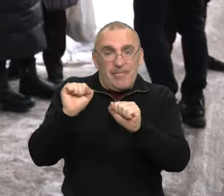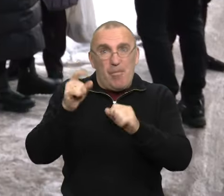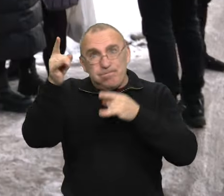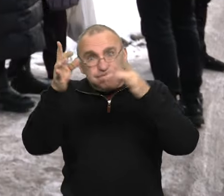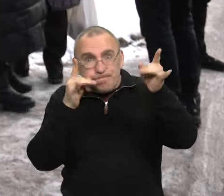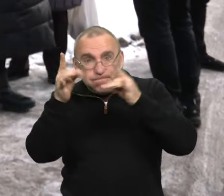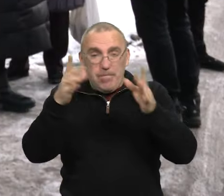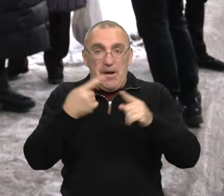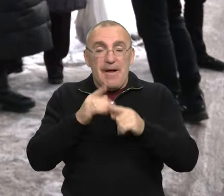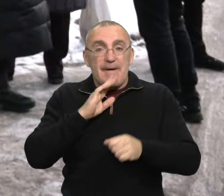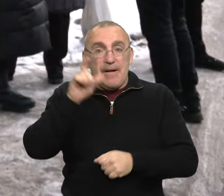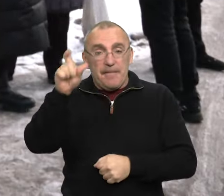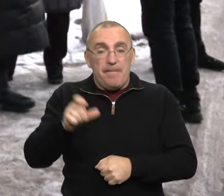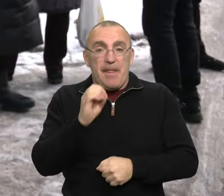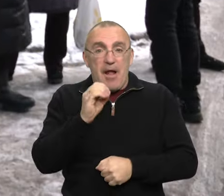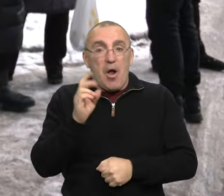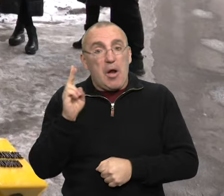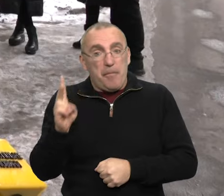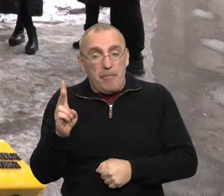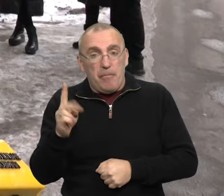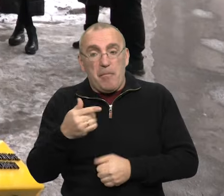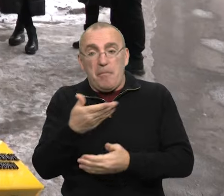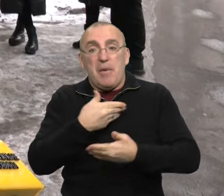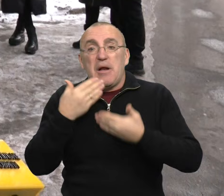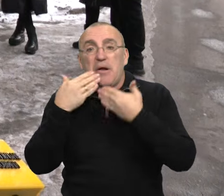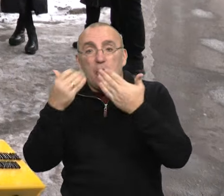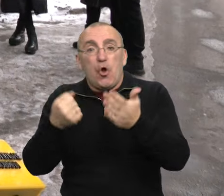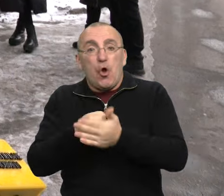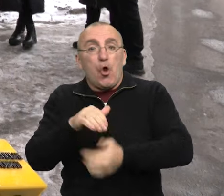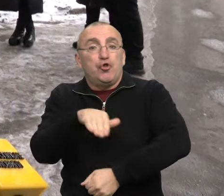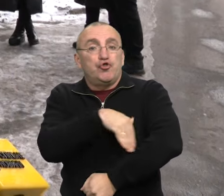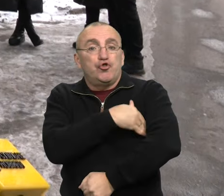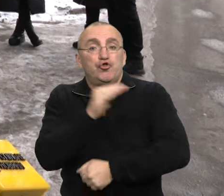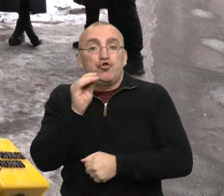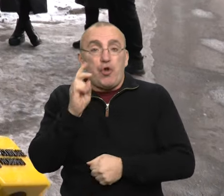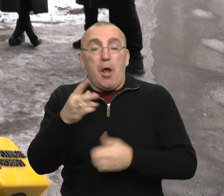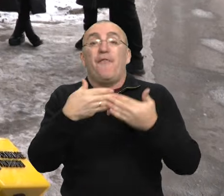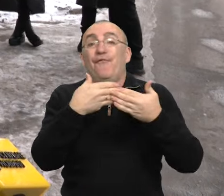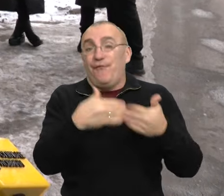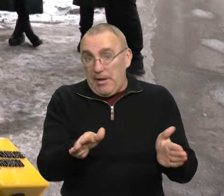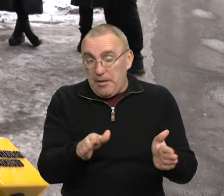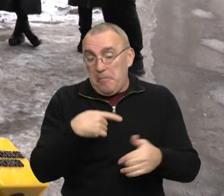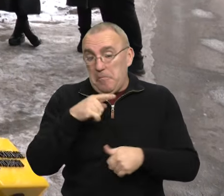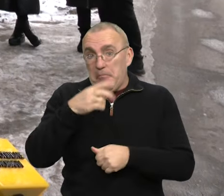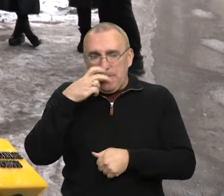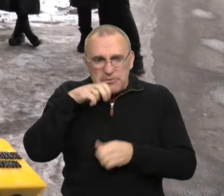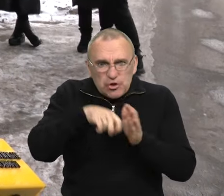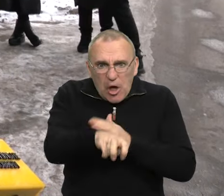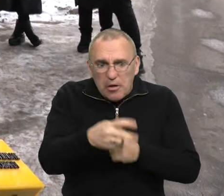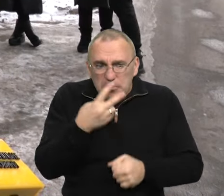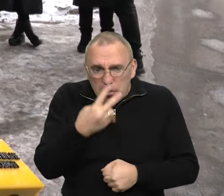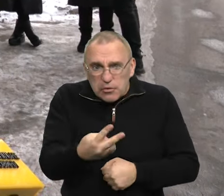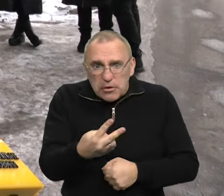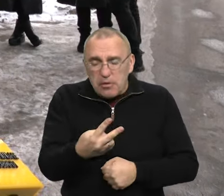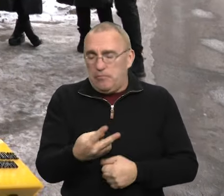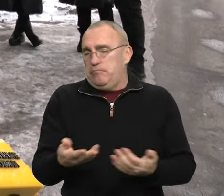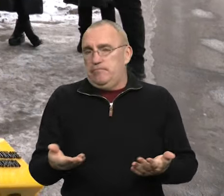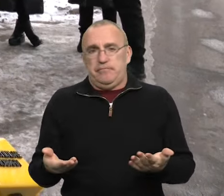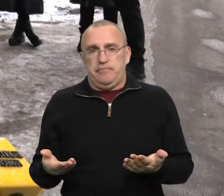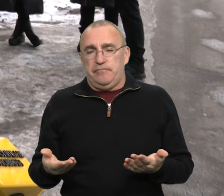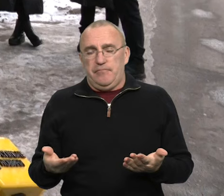обстрілів говорить мешканка Євгенія крапіва ми Звернулися до ЖЕКу нам його відкрили Ну ми туди зайшли